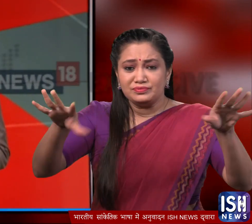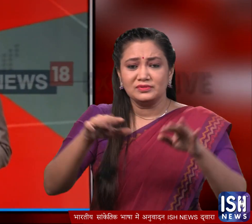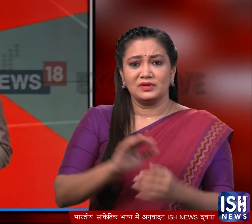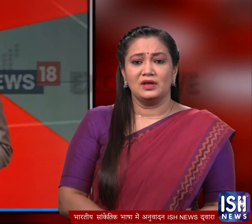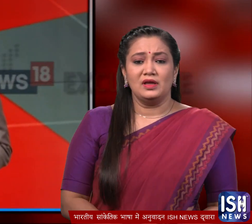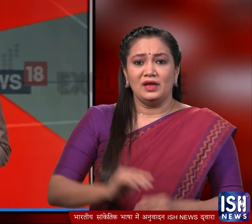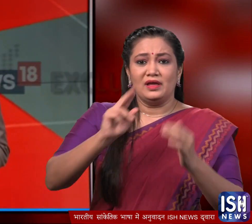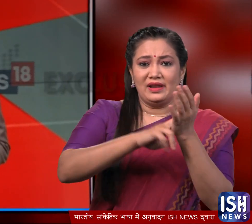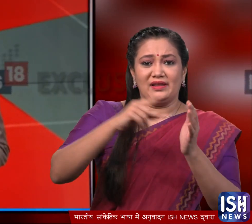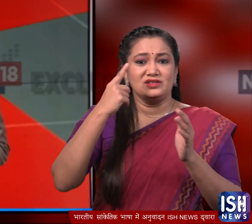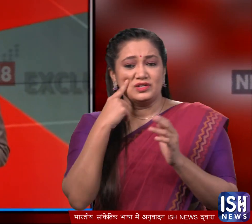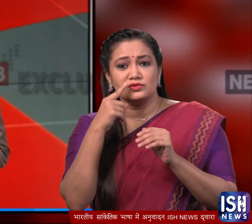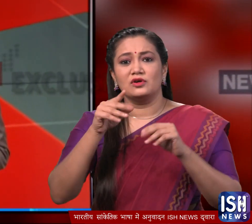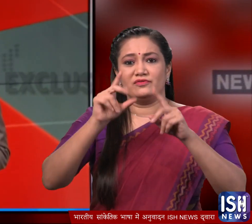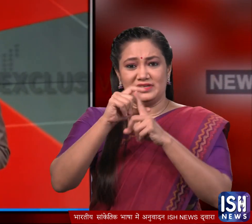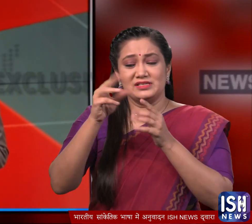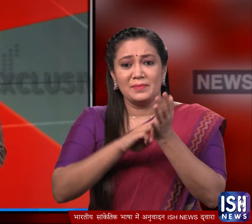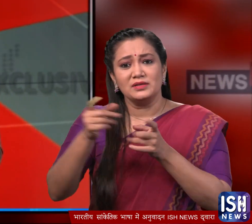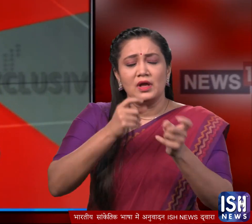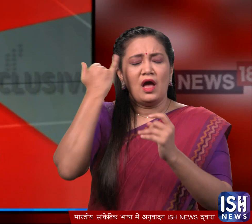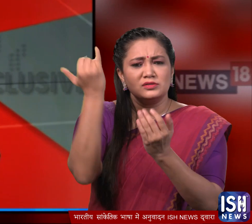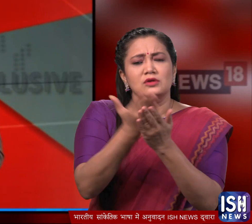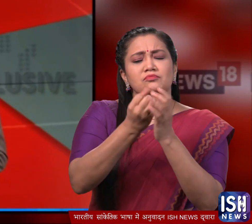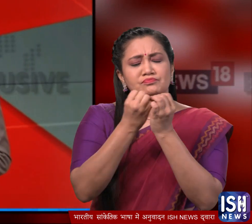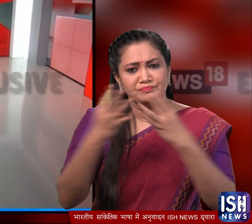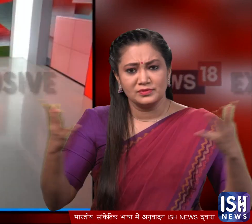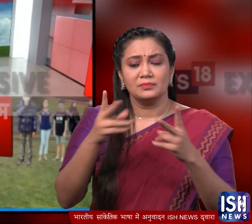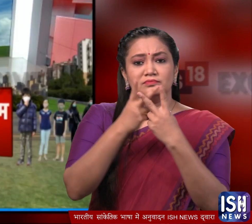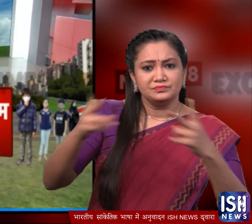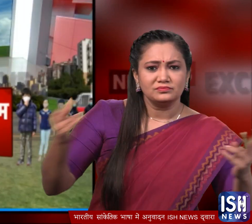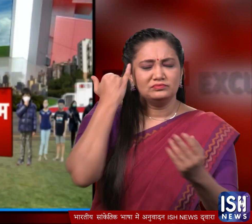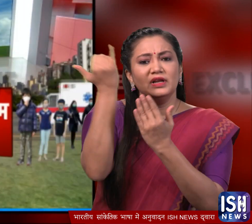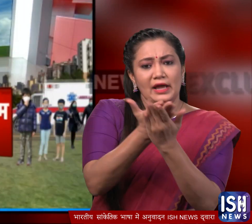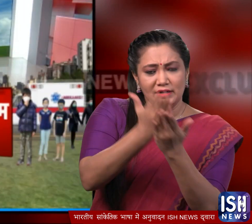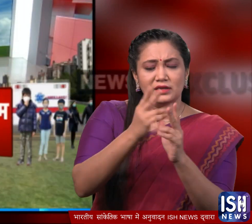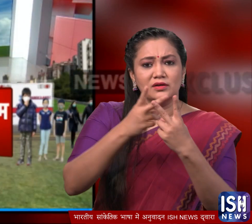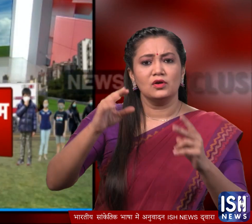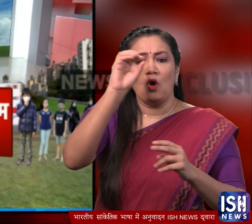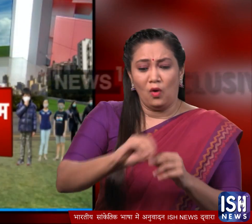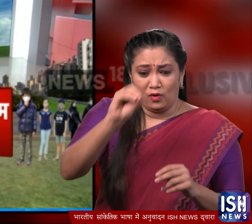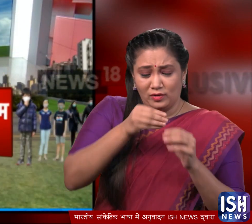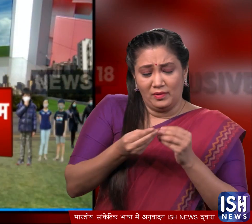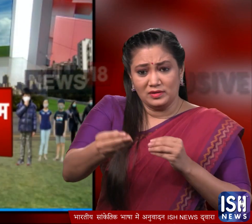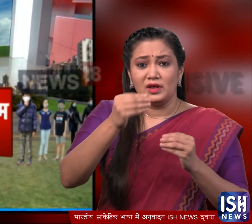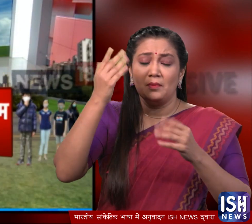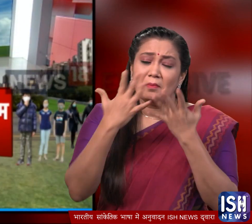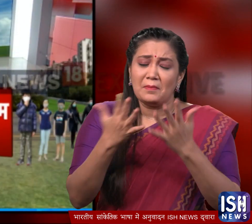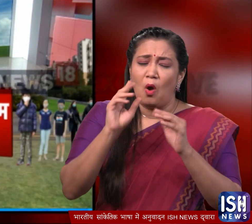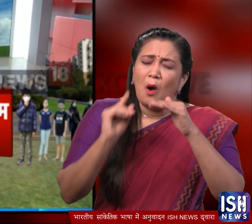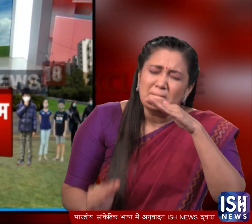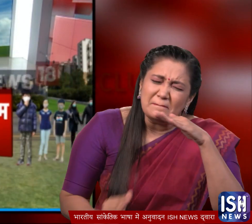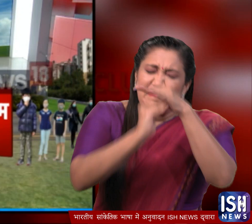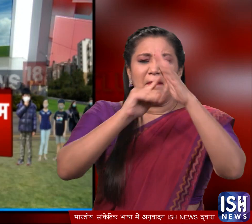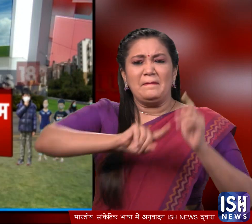इंस्टीट्यूट ऑफ डिजास्टर मैनेजमेंट ने कई सुझाव दिए। न्यूज 18 के अमित पांडे की रिपोर्ट है कि नेशनल इंस्टीट्यूट ऑफ डिजास्टर मैनेजमेंट ने अक्टूबर में कोरोना के खतरे के चरम